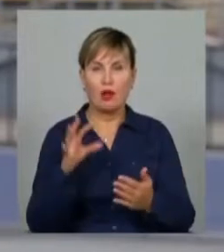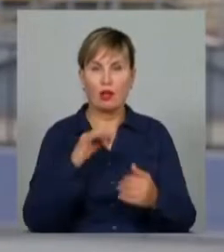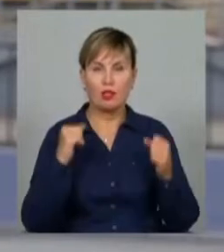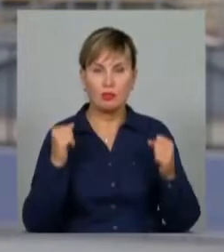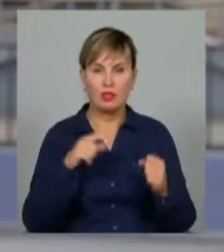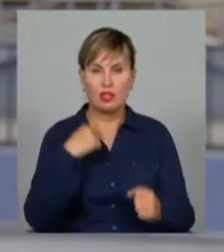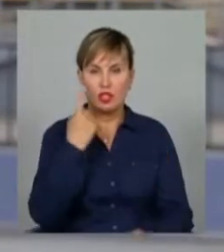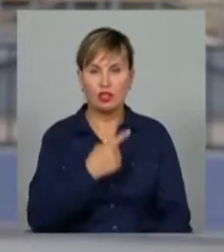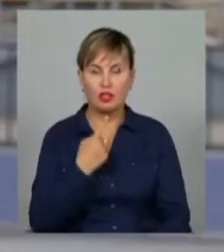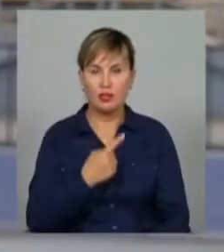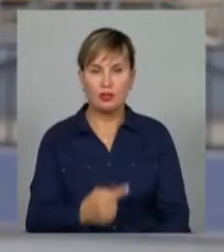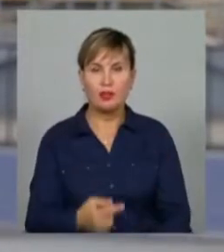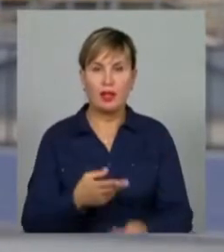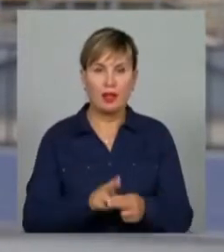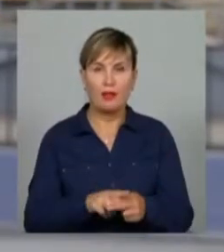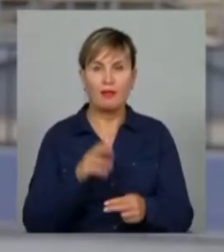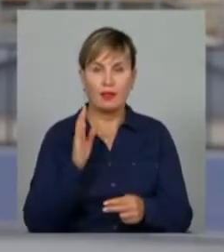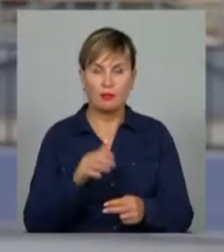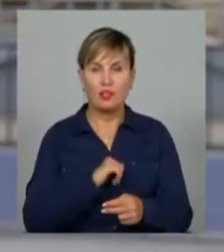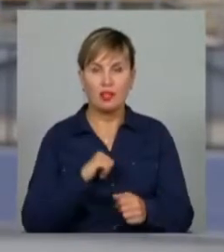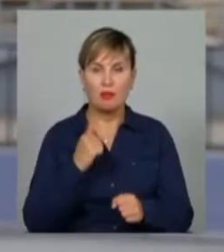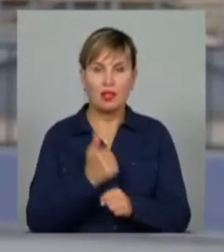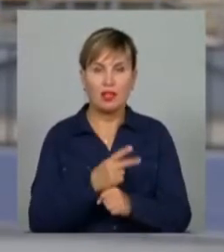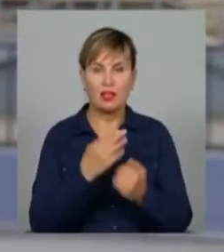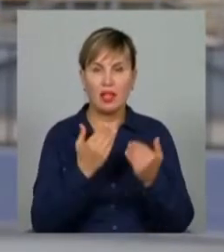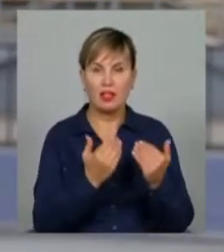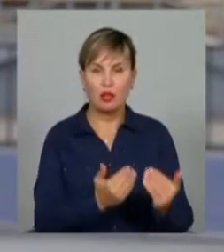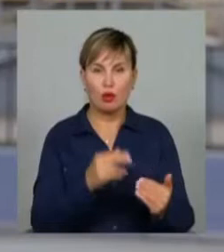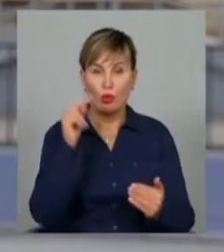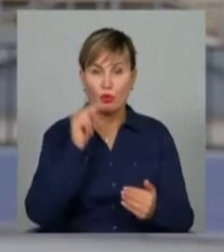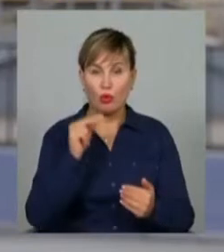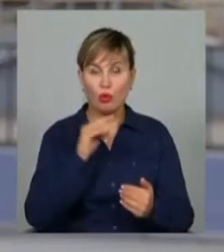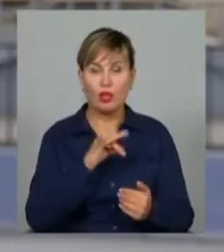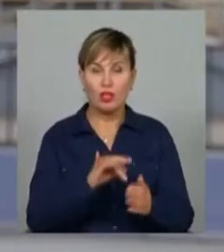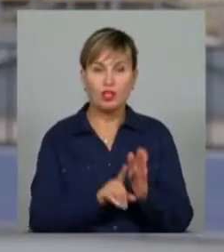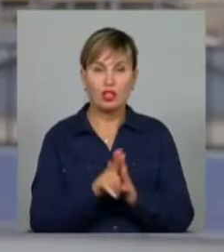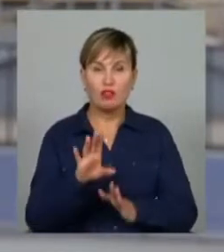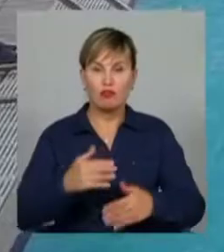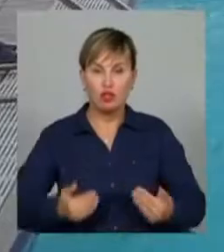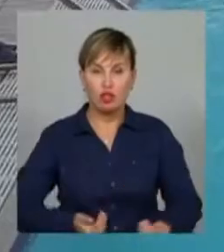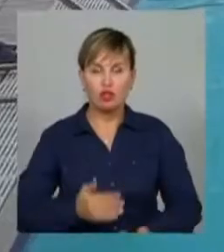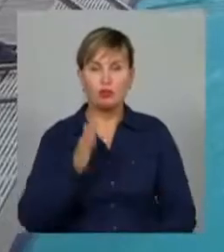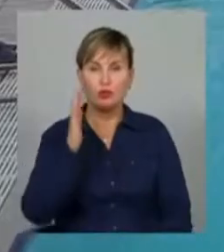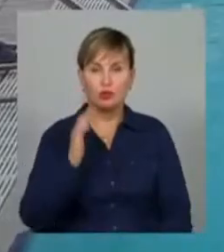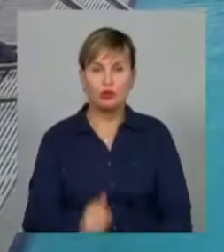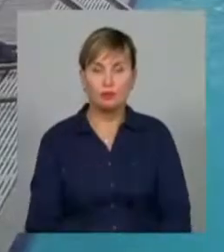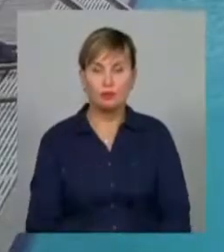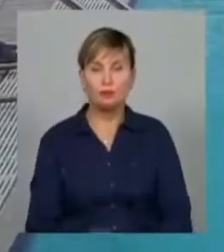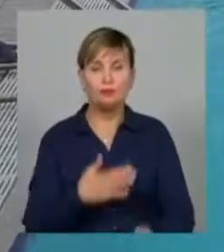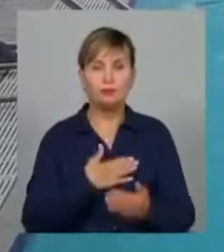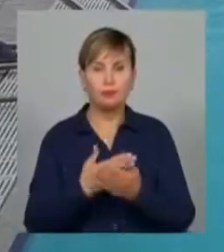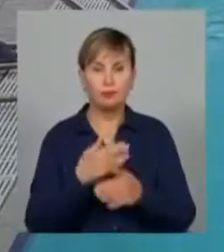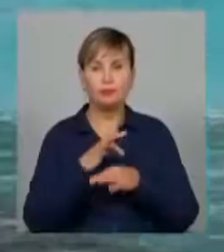о личности. Вот это будет самый главный для нее урок и старт в жизни в будущем. Активно